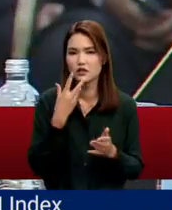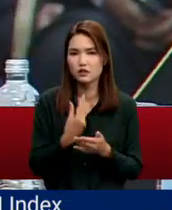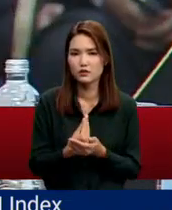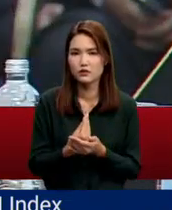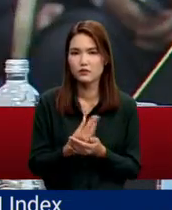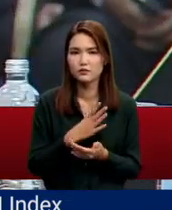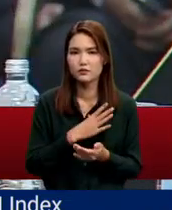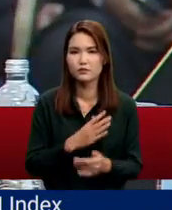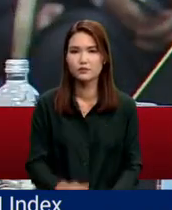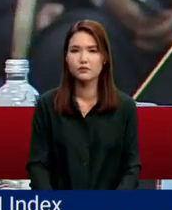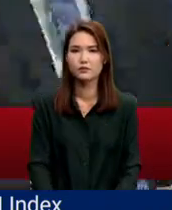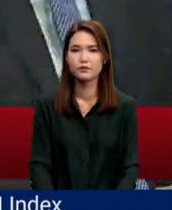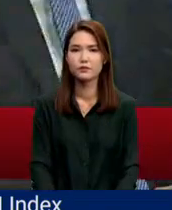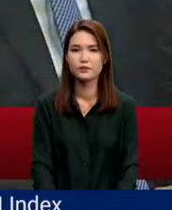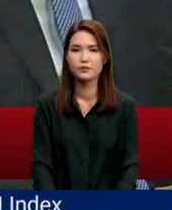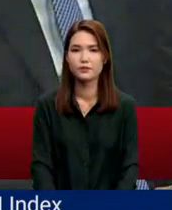таратылады.